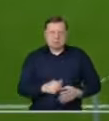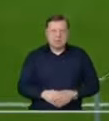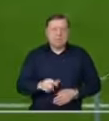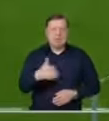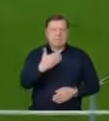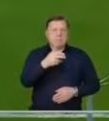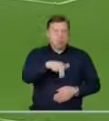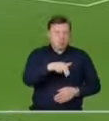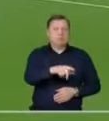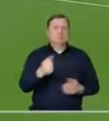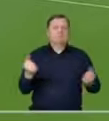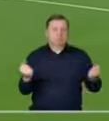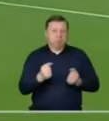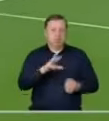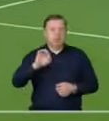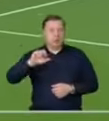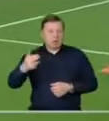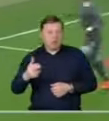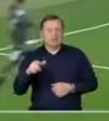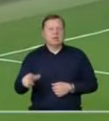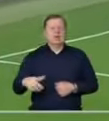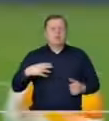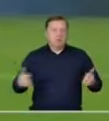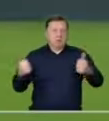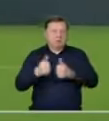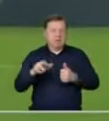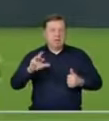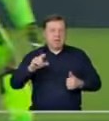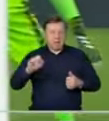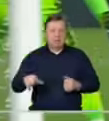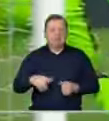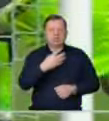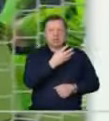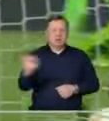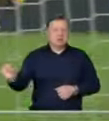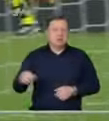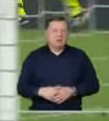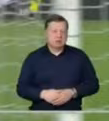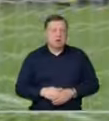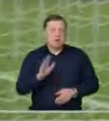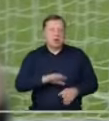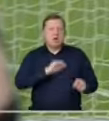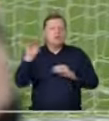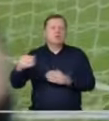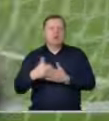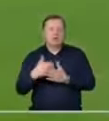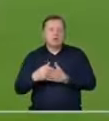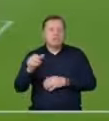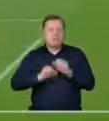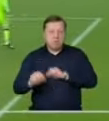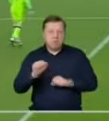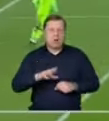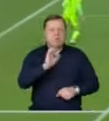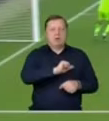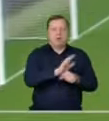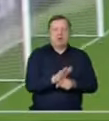Manchester United, który wygrał w Turynie z występującym w roli gospodarza Realem Sociedad 4-0. Mecz przeniesiono do Włoch z powodu obostrzeń związanych z